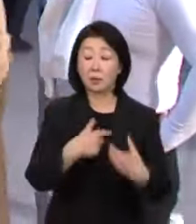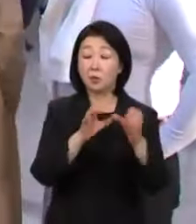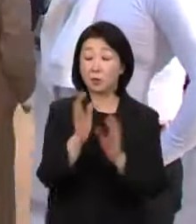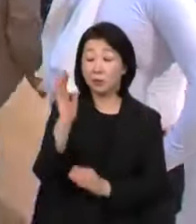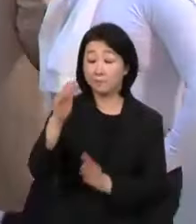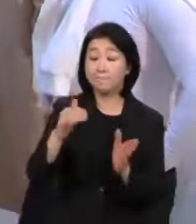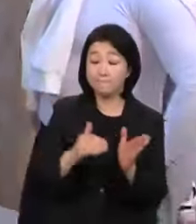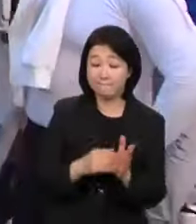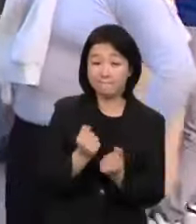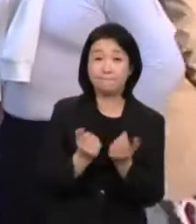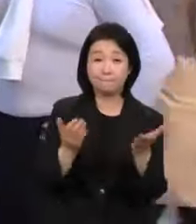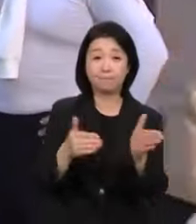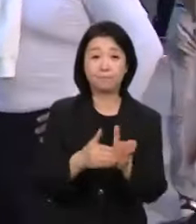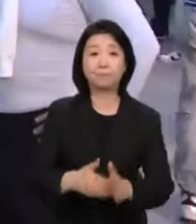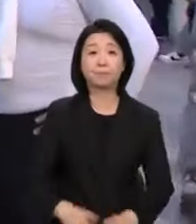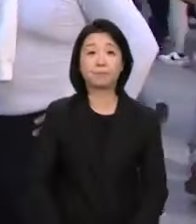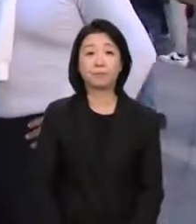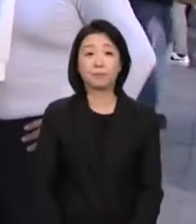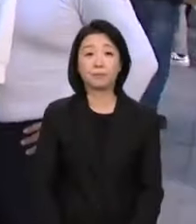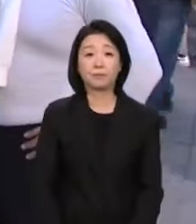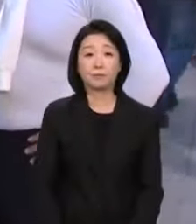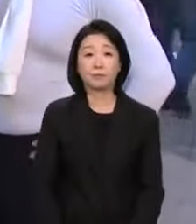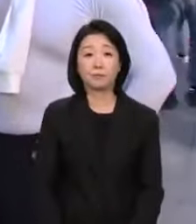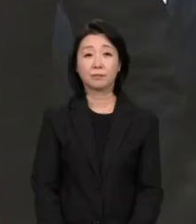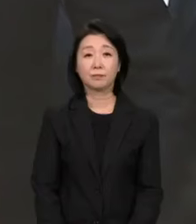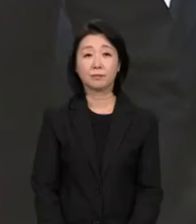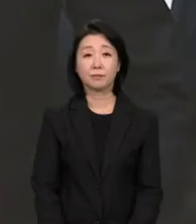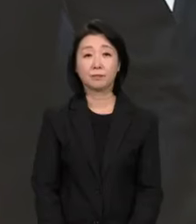현장은 김재현 기자가 전해드렸습니다.